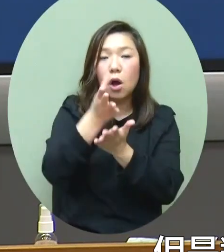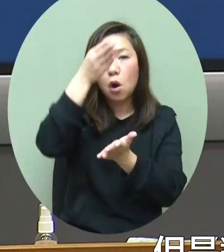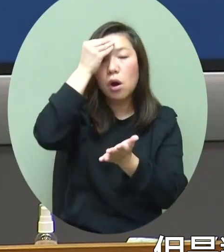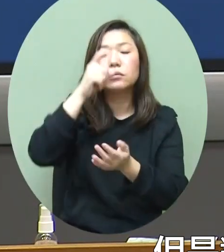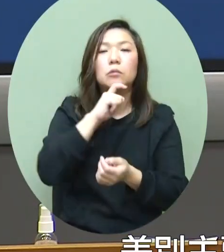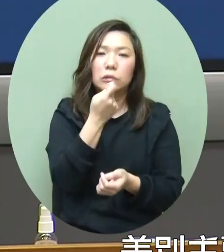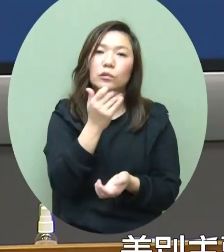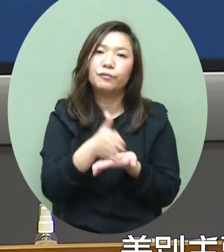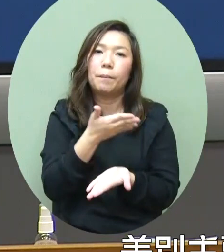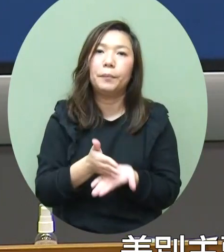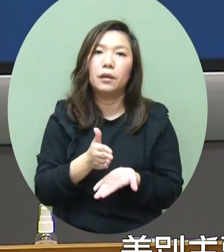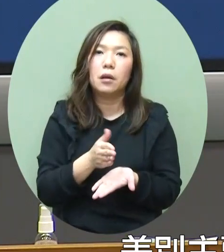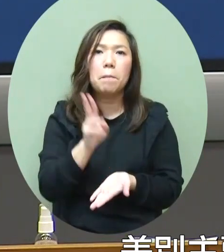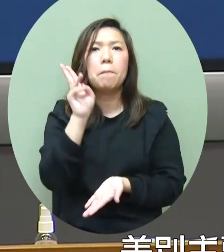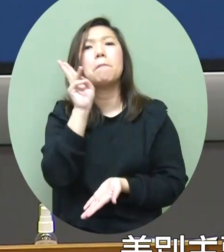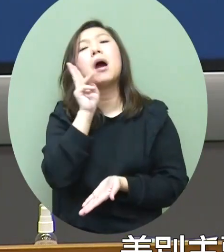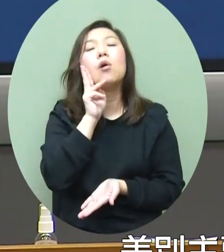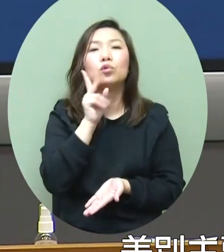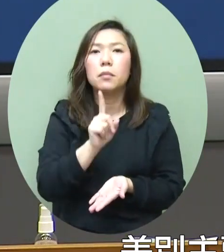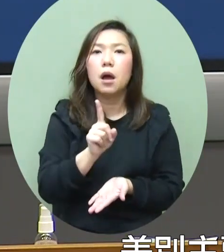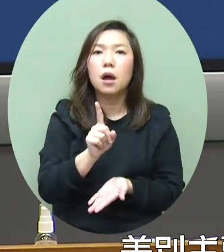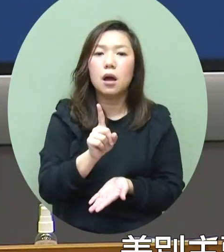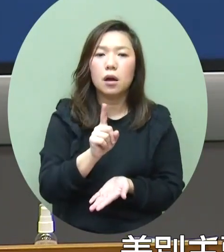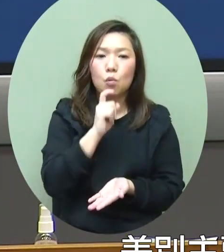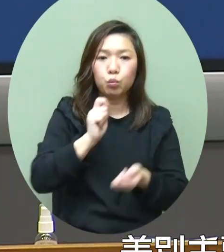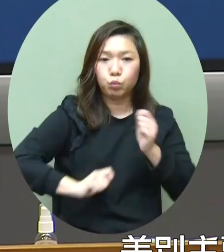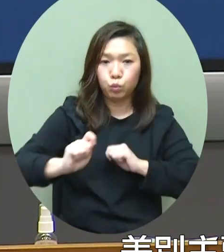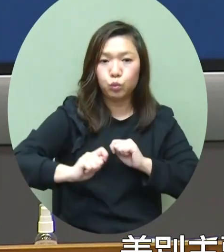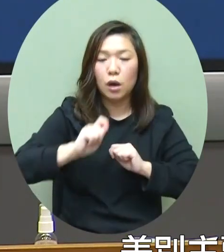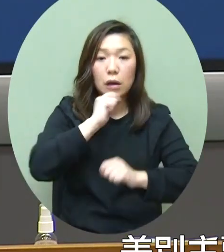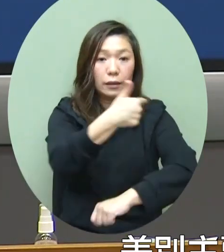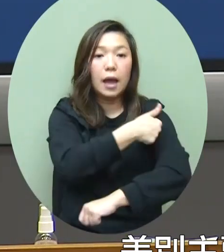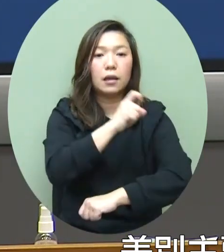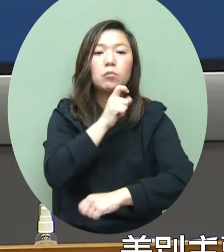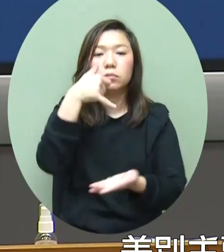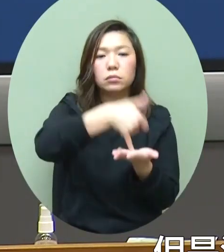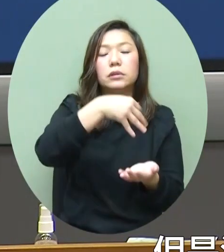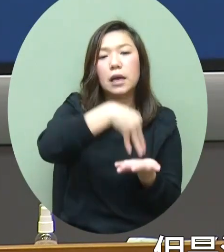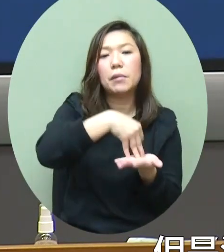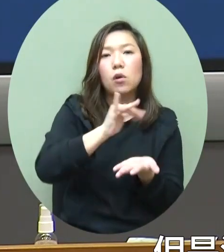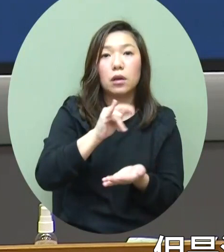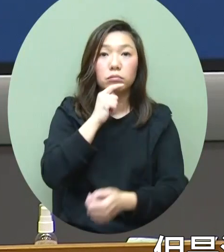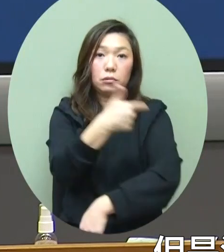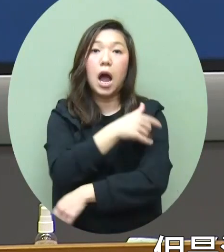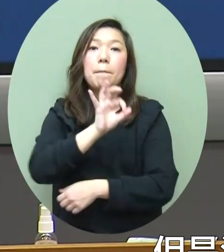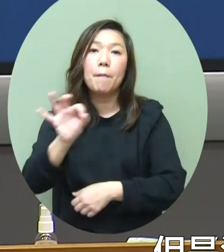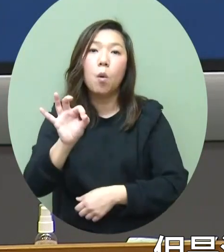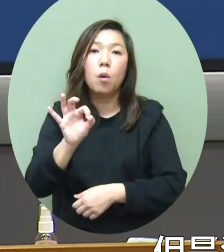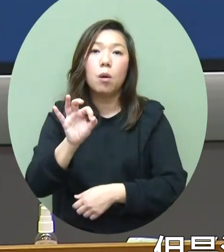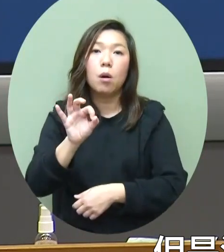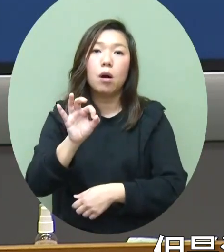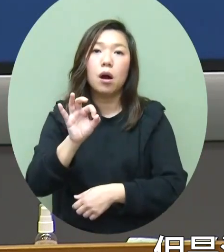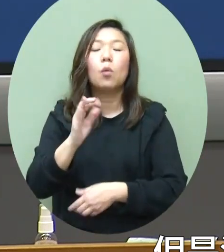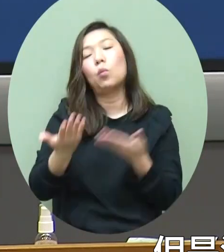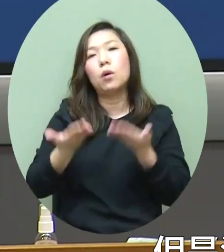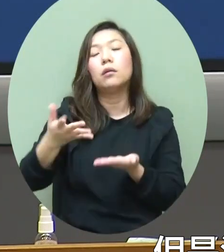差別了。差別主要就是有一些活動有打針的同學可以參加，但是沒有打針的同學就恐